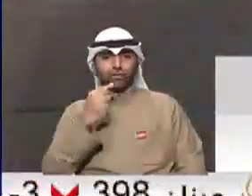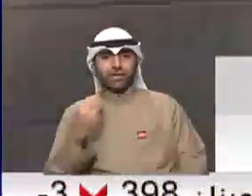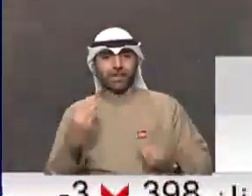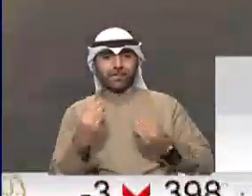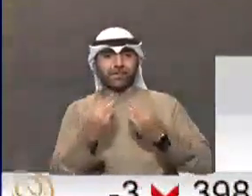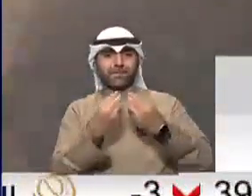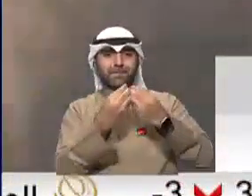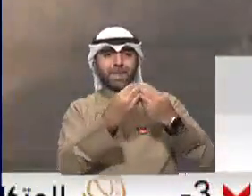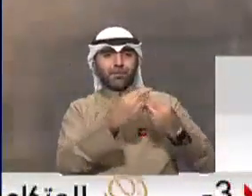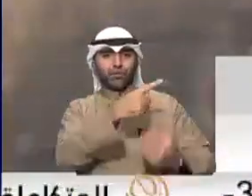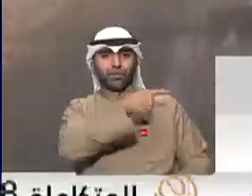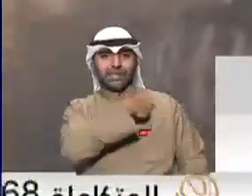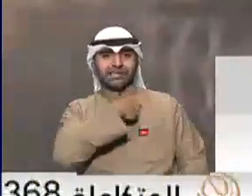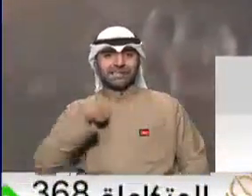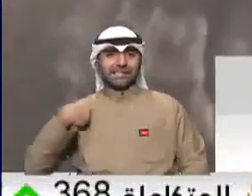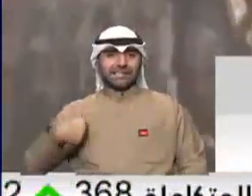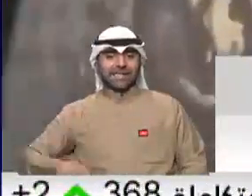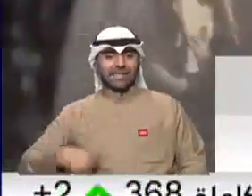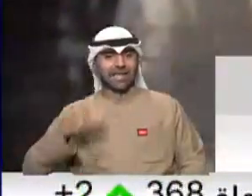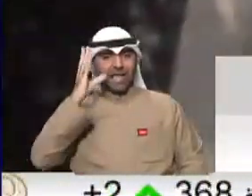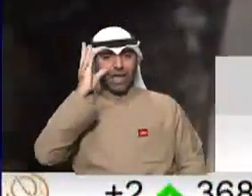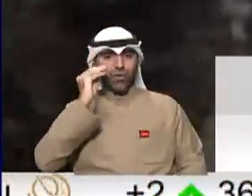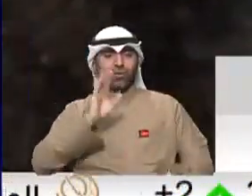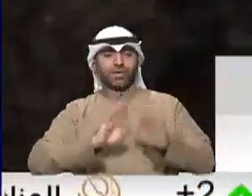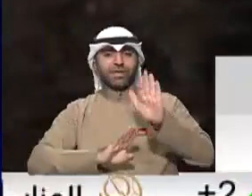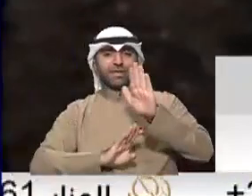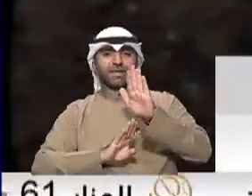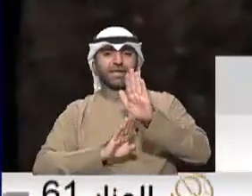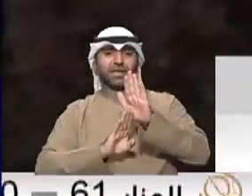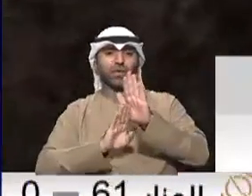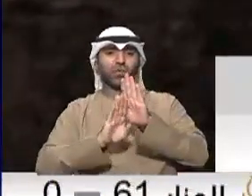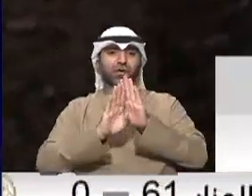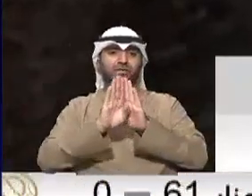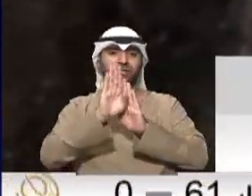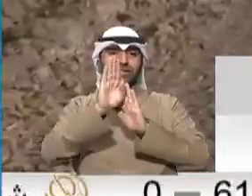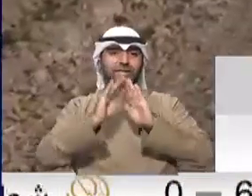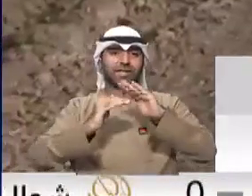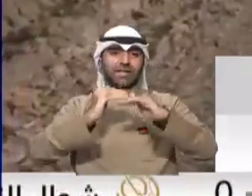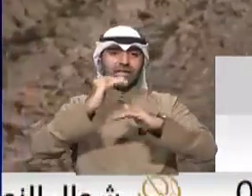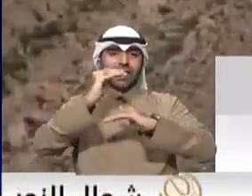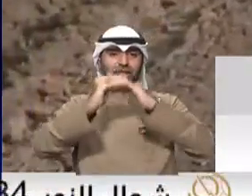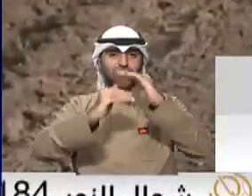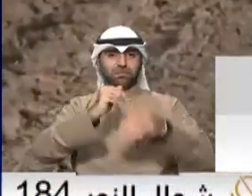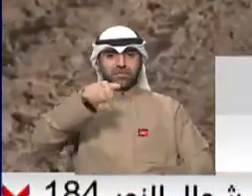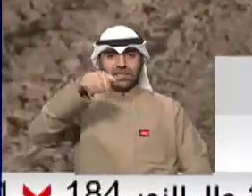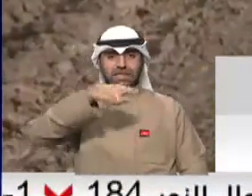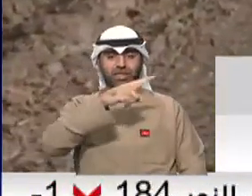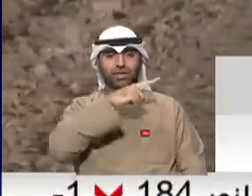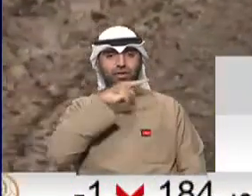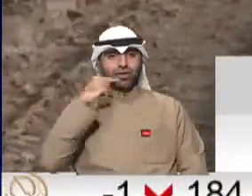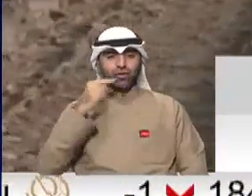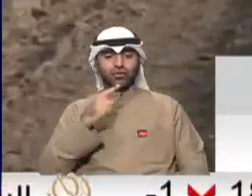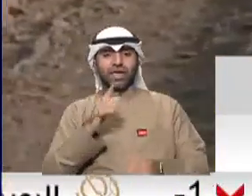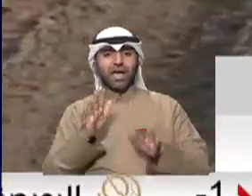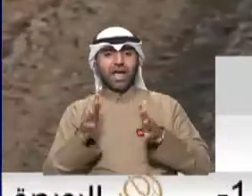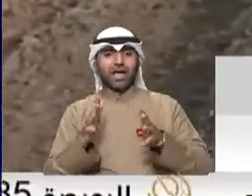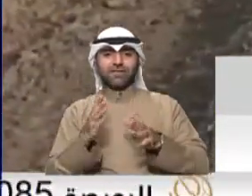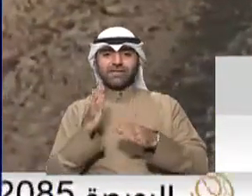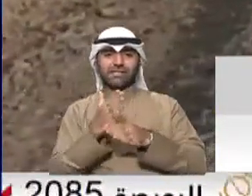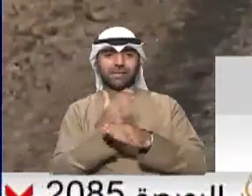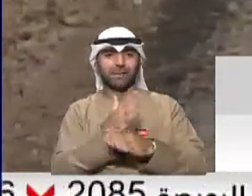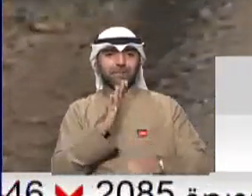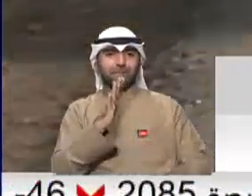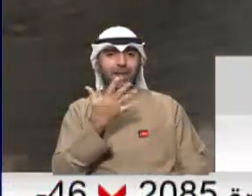وإعطاء المجتمع الدولي إحساس بالخطر وإحساس بالحرب العالمية وإحساس بالنووية وإحساس بأزمات